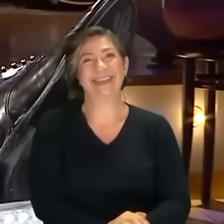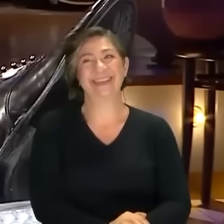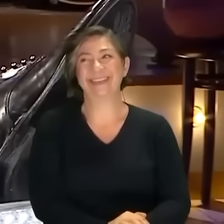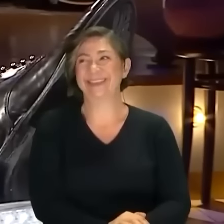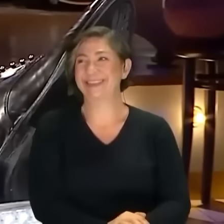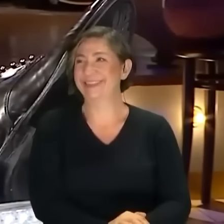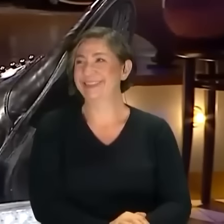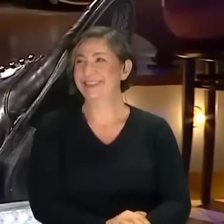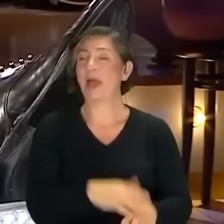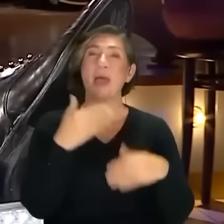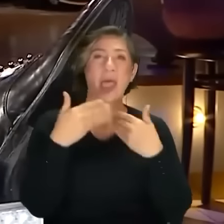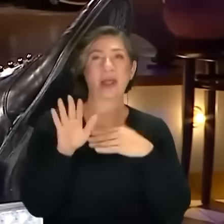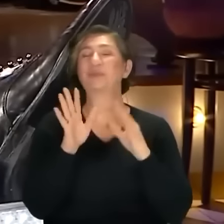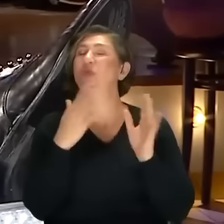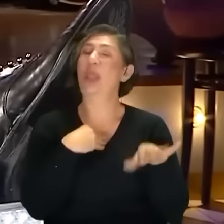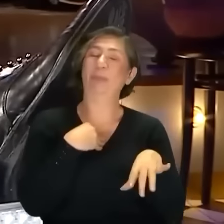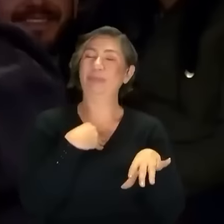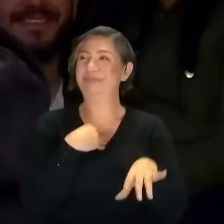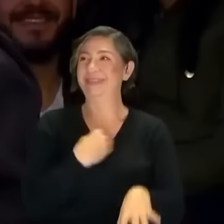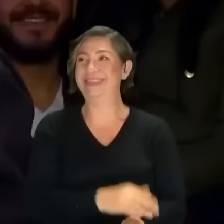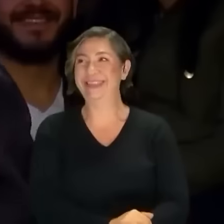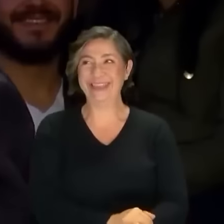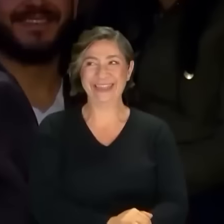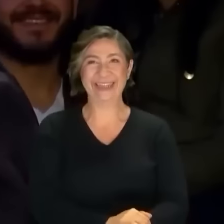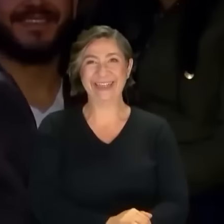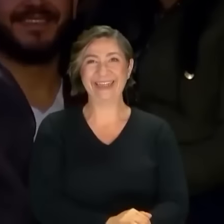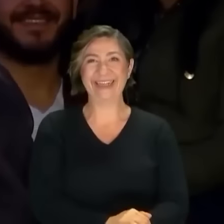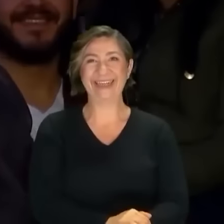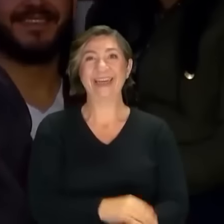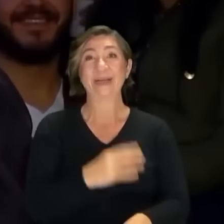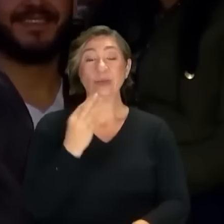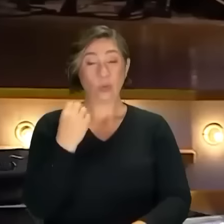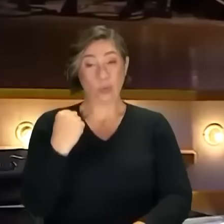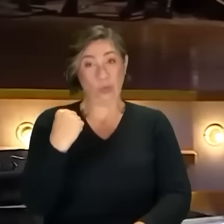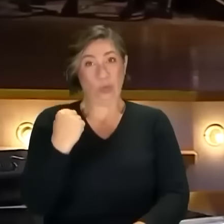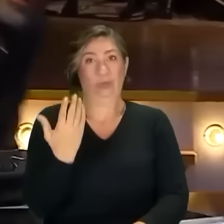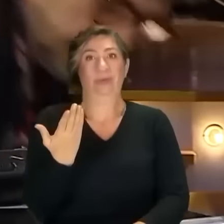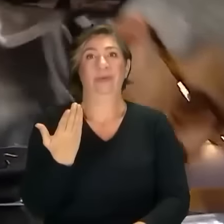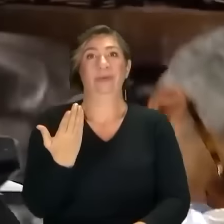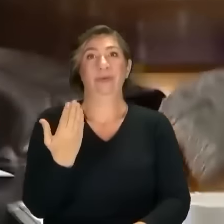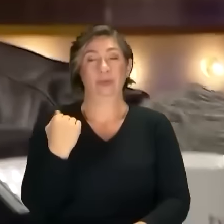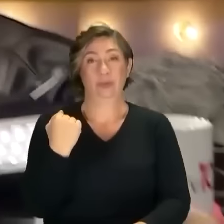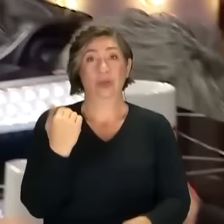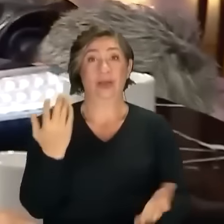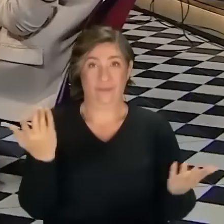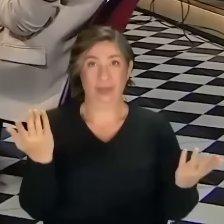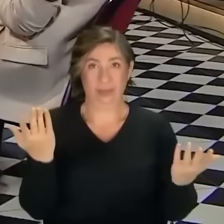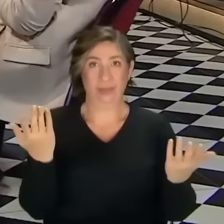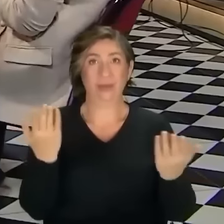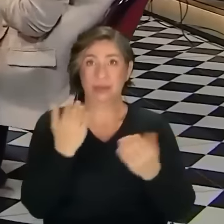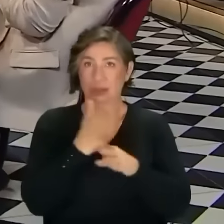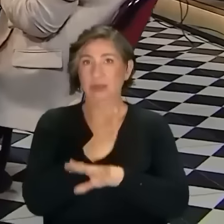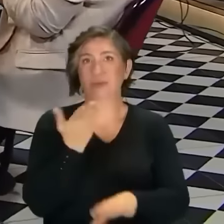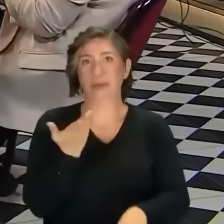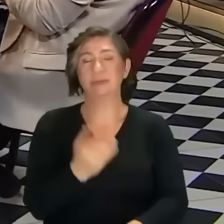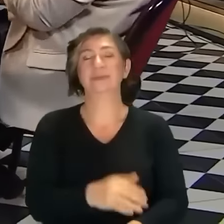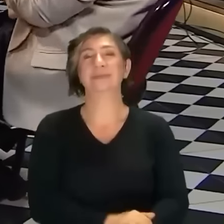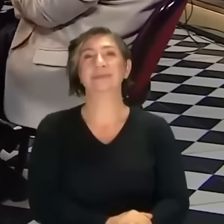Giyer ayrıldın mı canım işte çok güçlü bir taraftan güçlü Evet güçlü